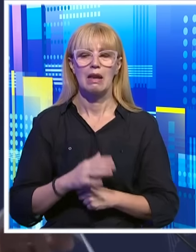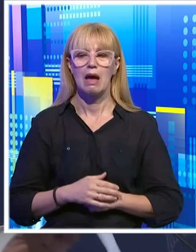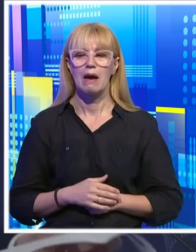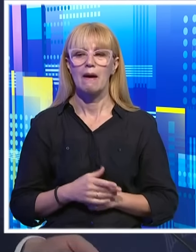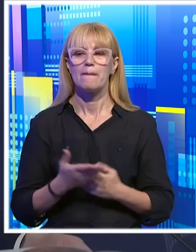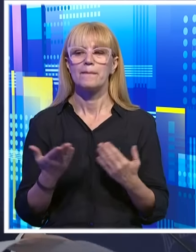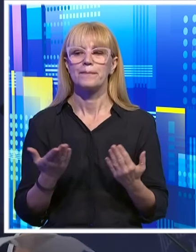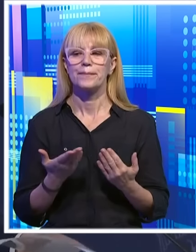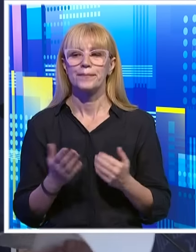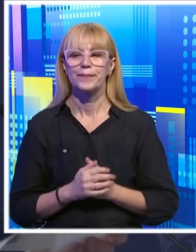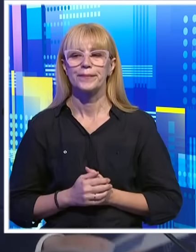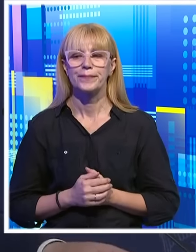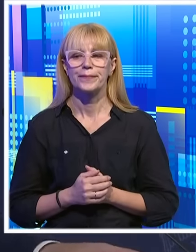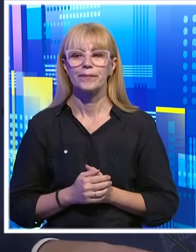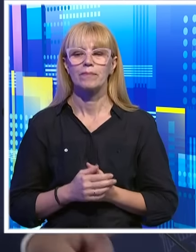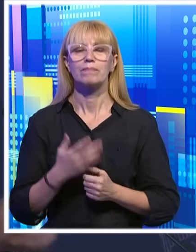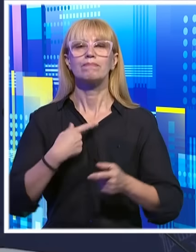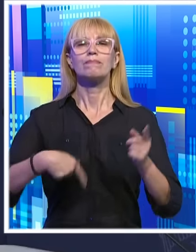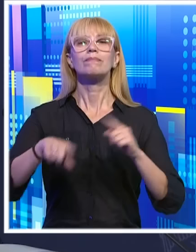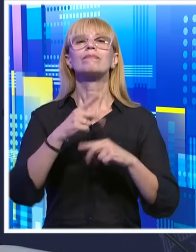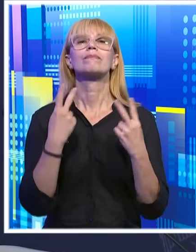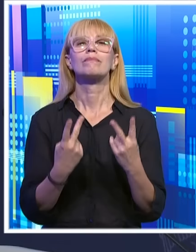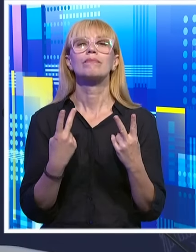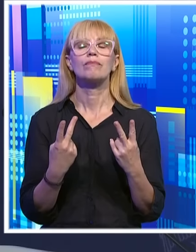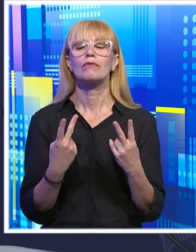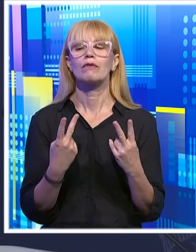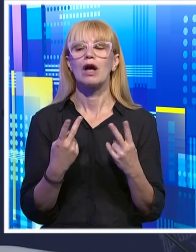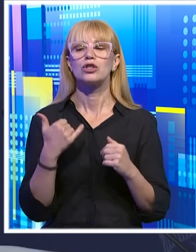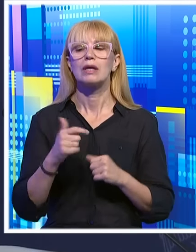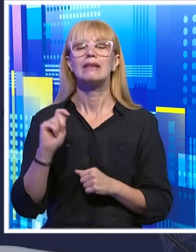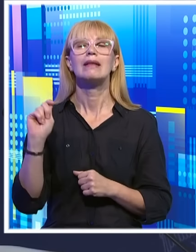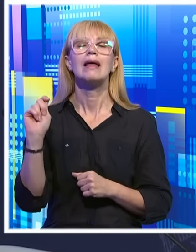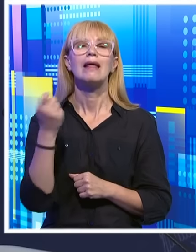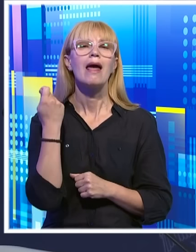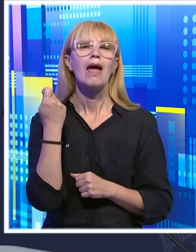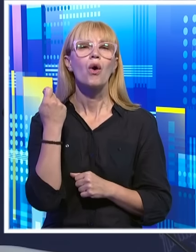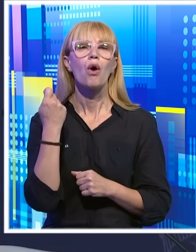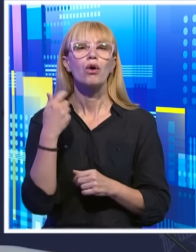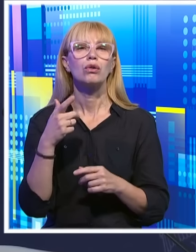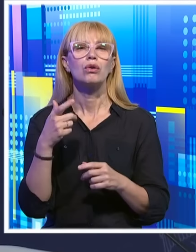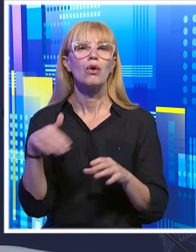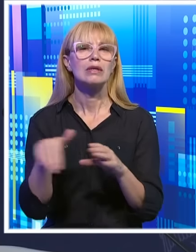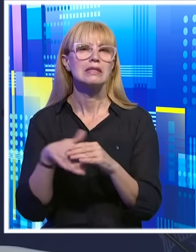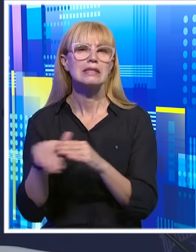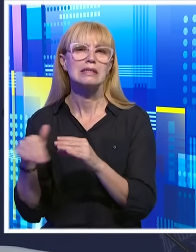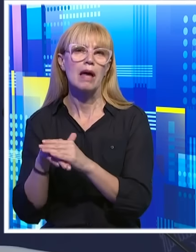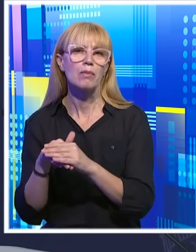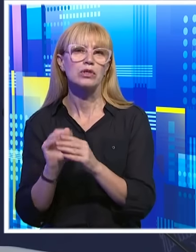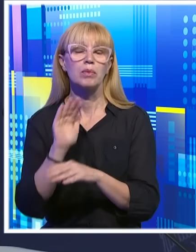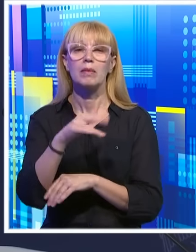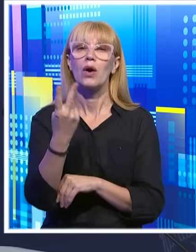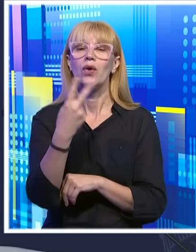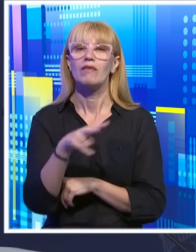ono što je za nas važno, to je da smo na rekordnom nivou broja zaposlenih, dakle na preko